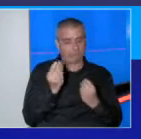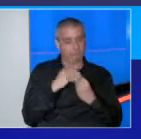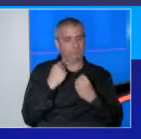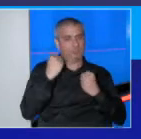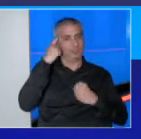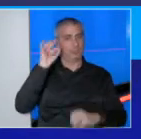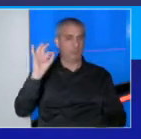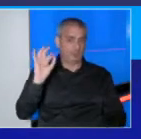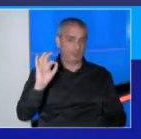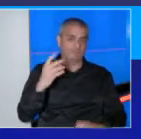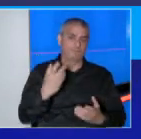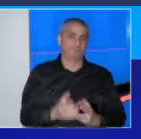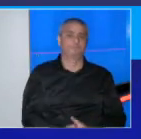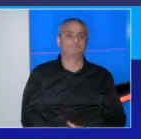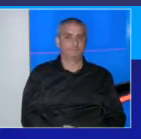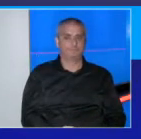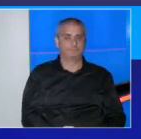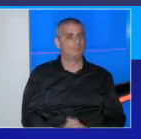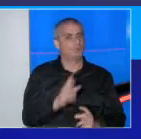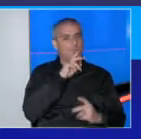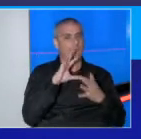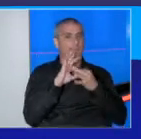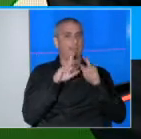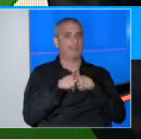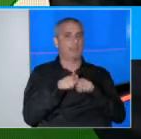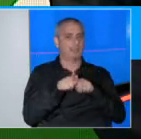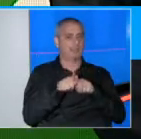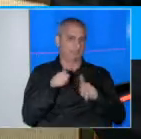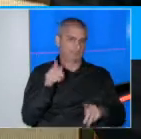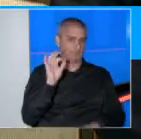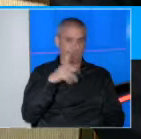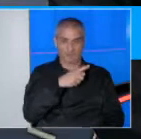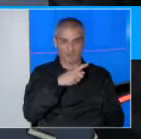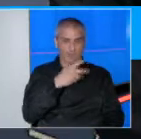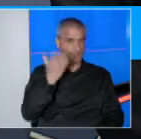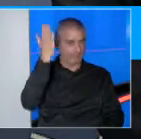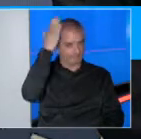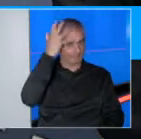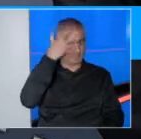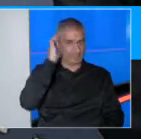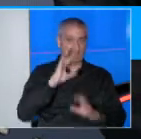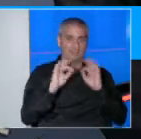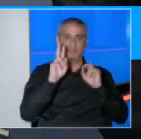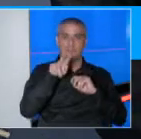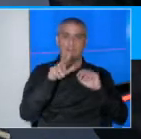את הדעה שלהם לטובת זה. כן, בוא נדבר על ברית האחים, זו של בנט ולפיד, התחילה